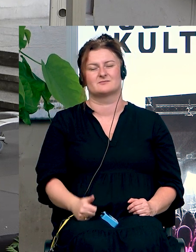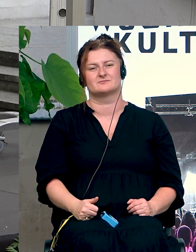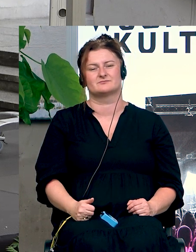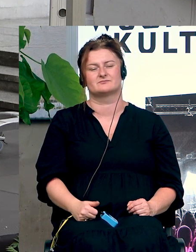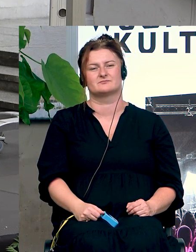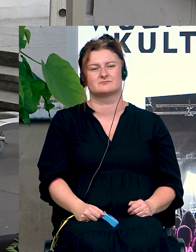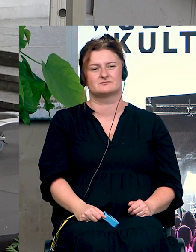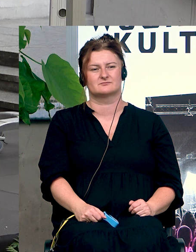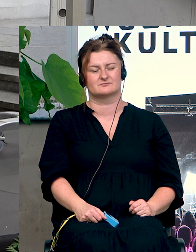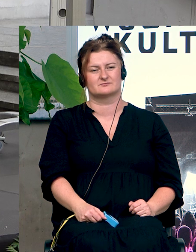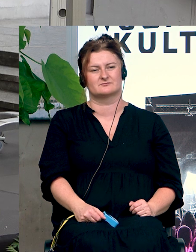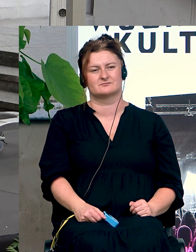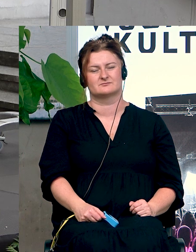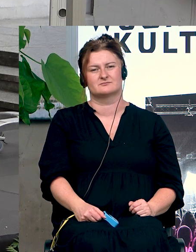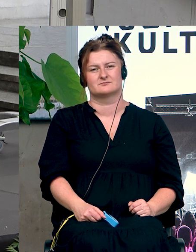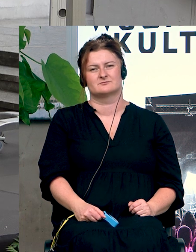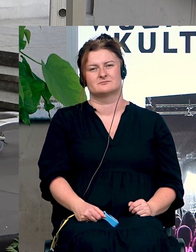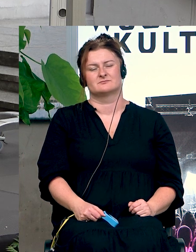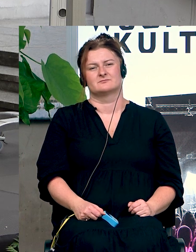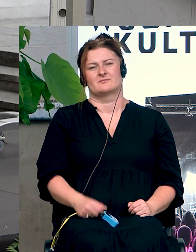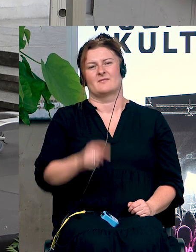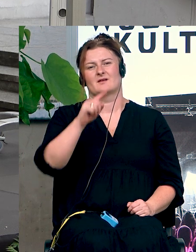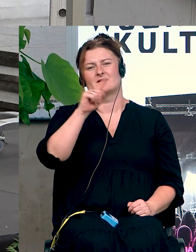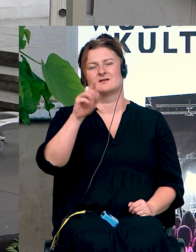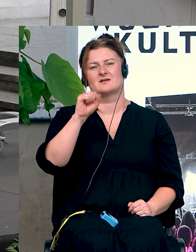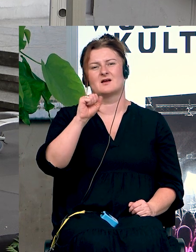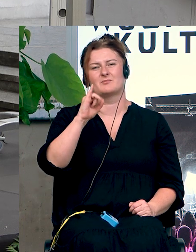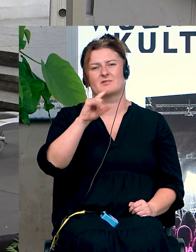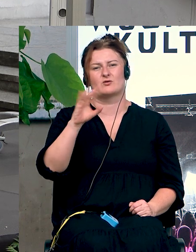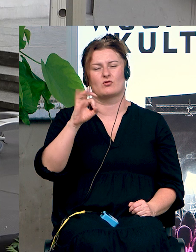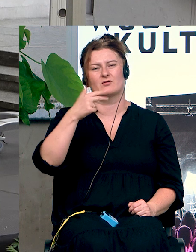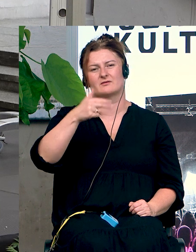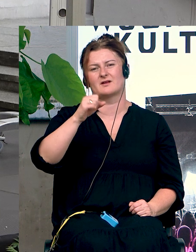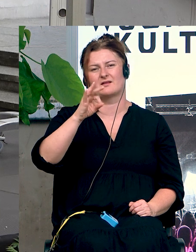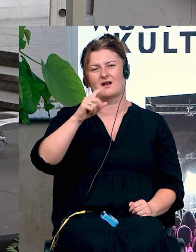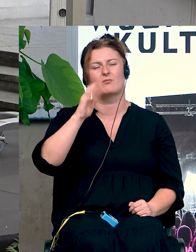Забіла. До Забіла я вже доросла трошки пізніше, на жаль. Але